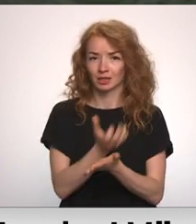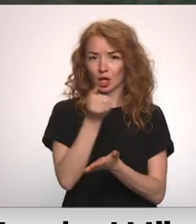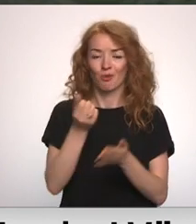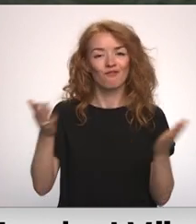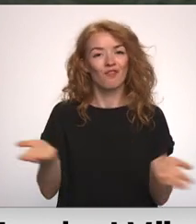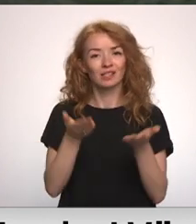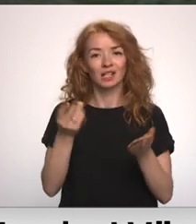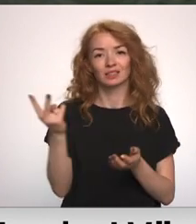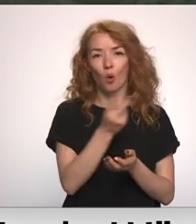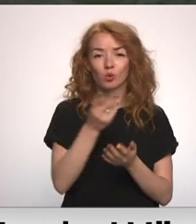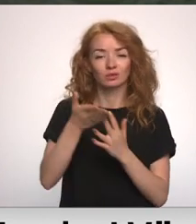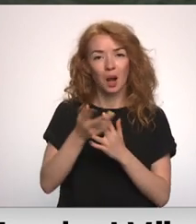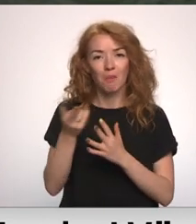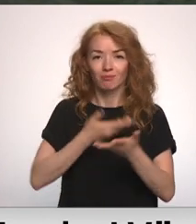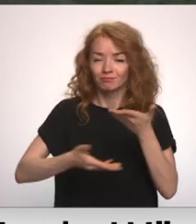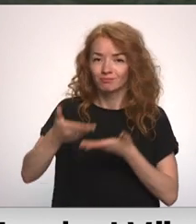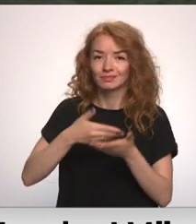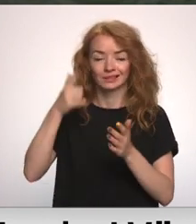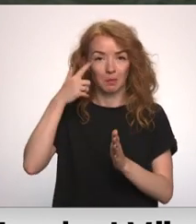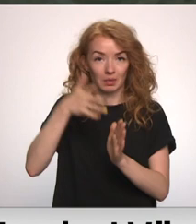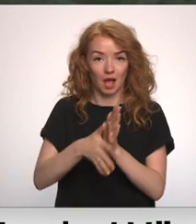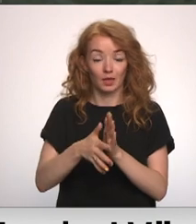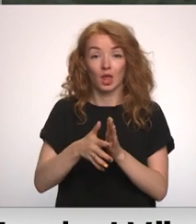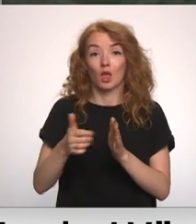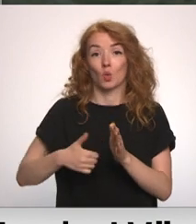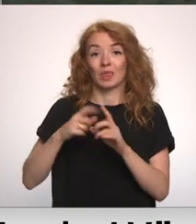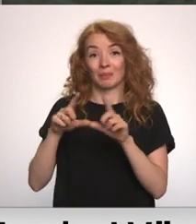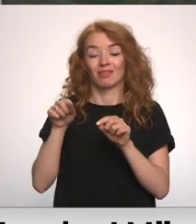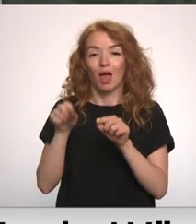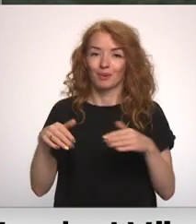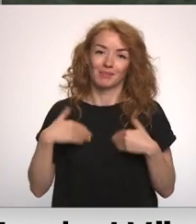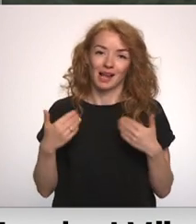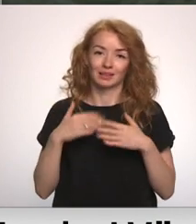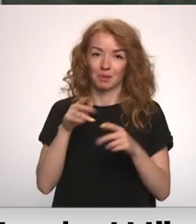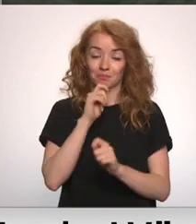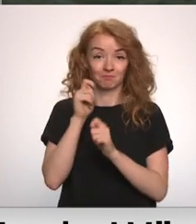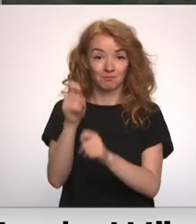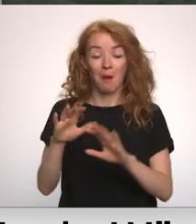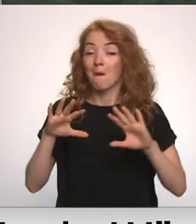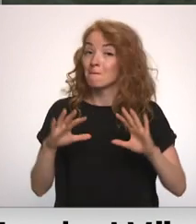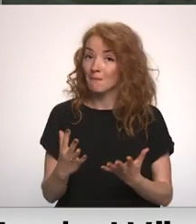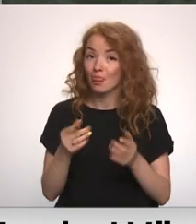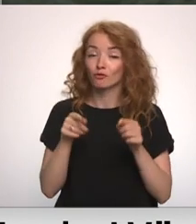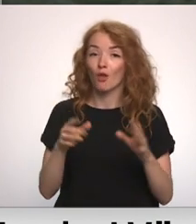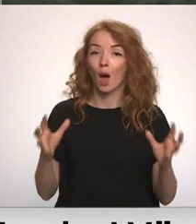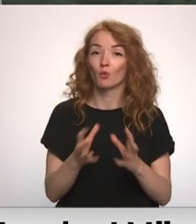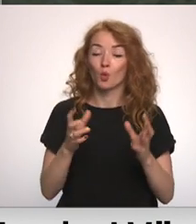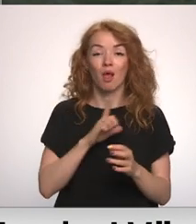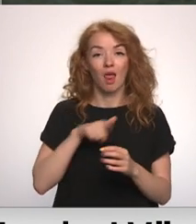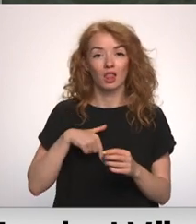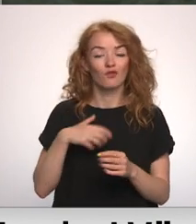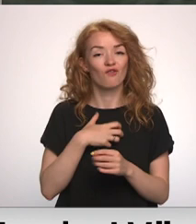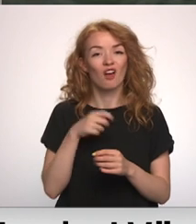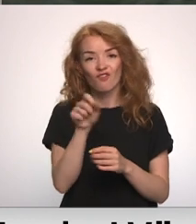veicina savstarpējo saliedētību un sapratni. Nodibinājumā priecājas par godalgu, taču uzsver, ka šādu aprūpu Latvijā pelnījuši